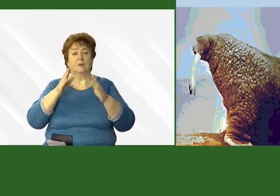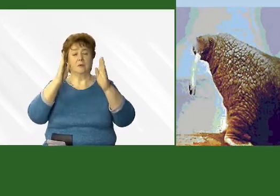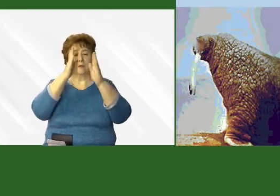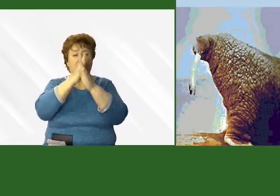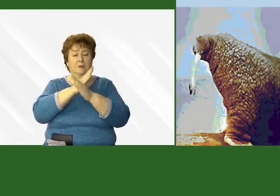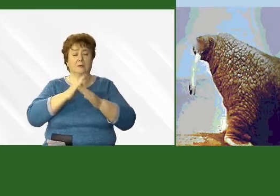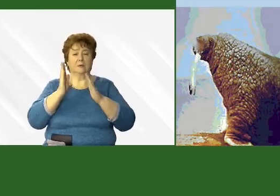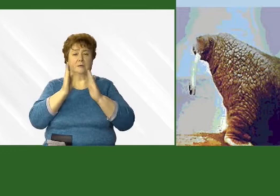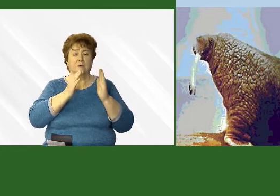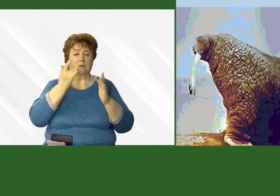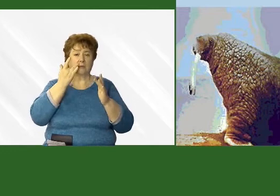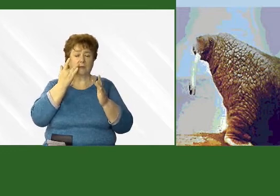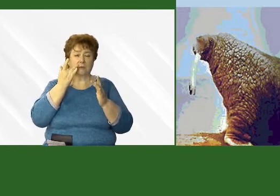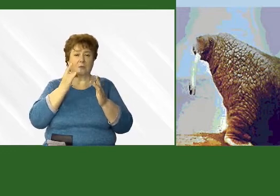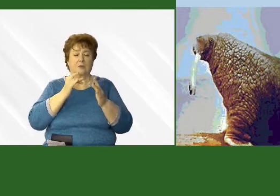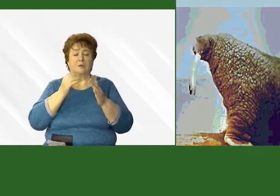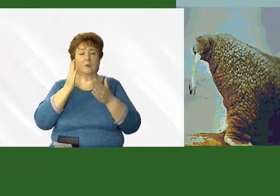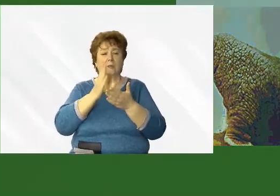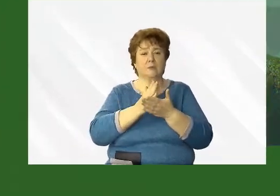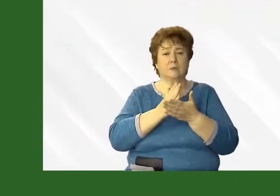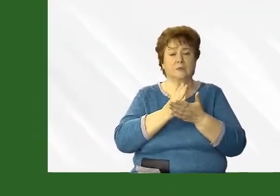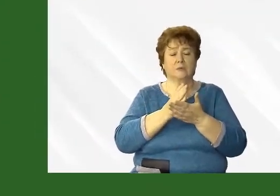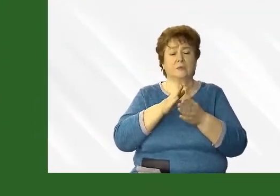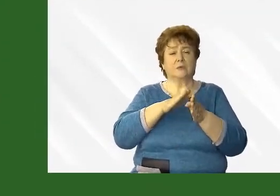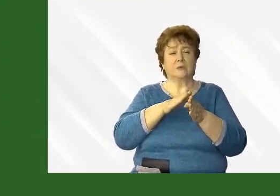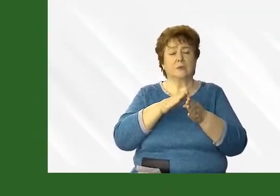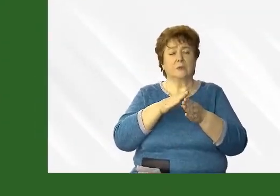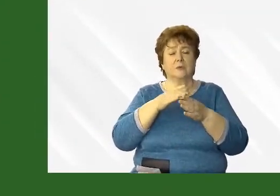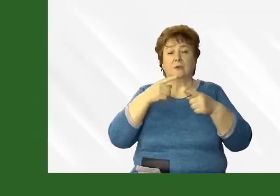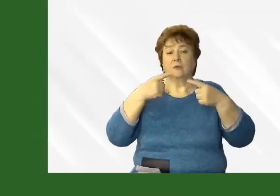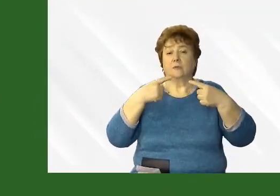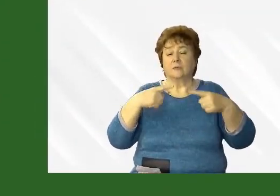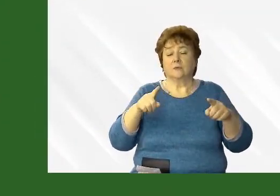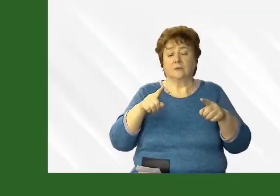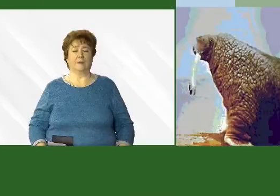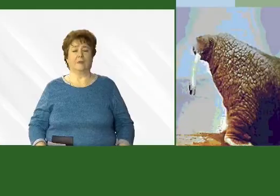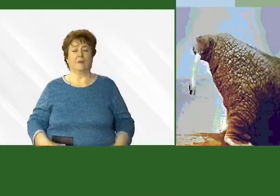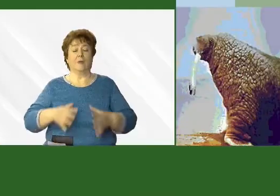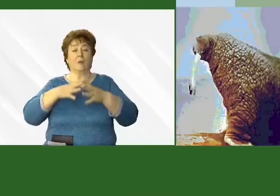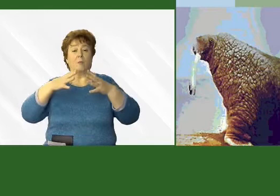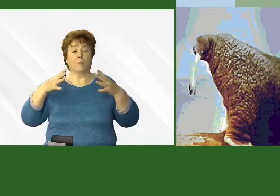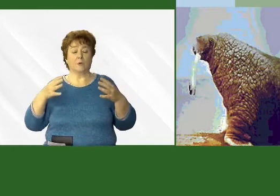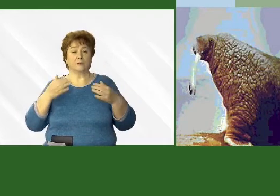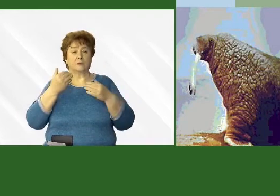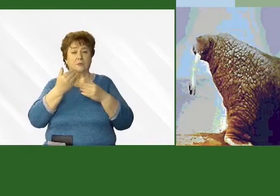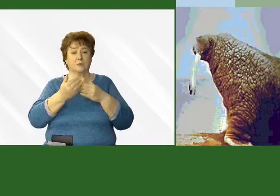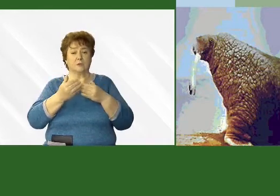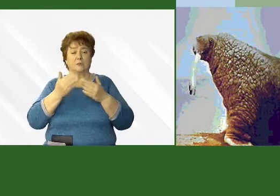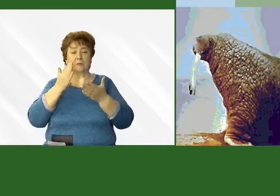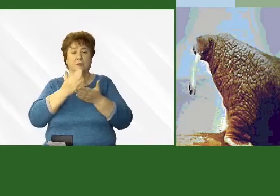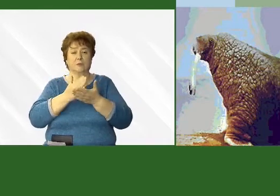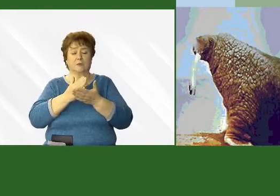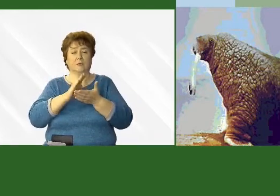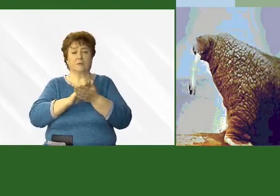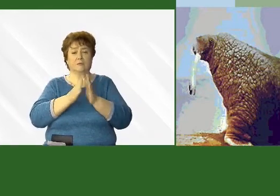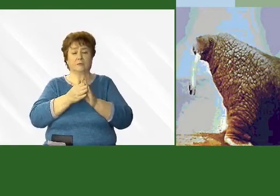экосистемы, в которой присутствуют совершенно невероятные виды животных. Большинство из них присутствуют